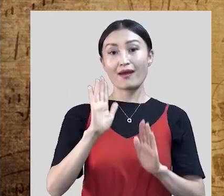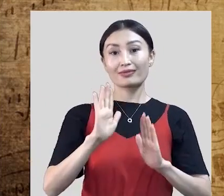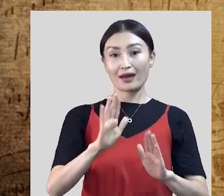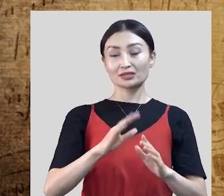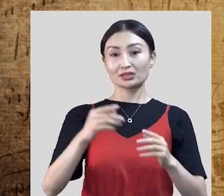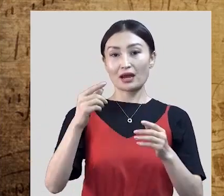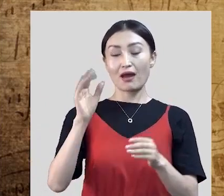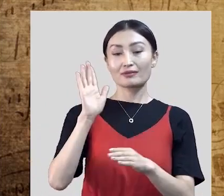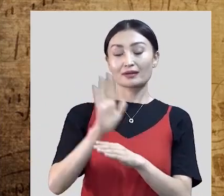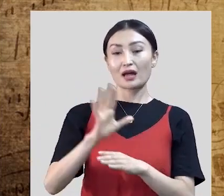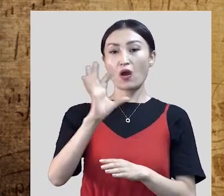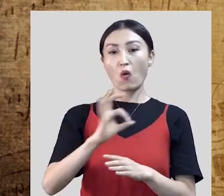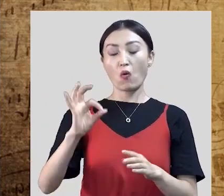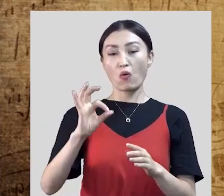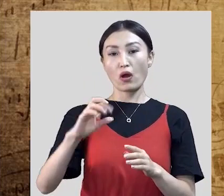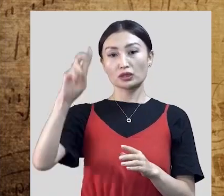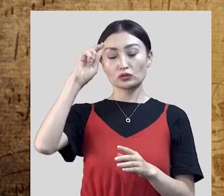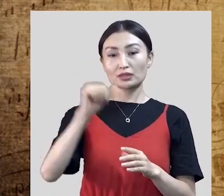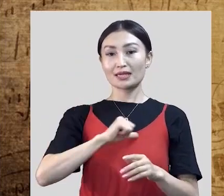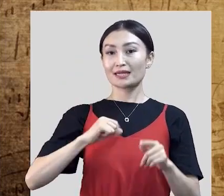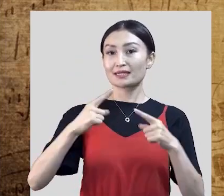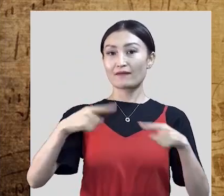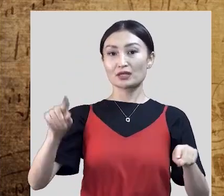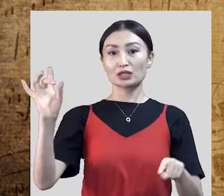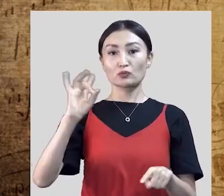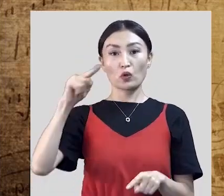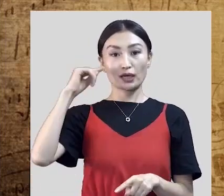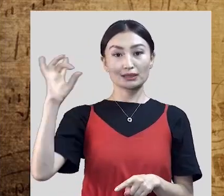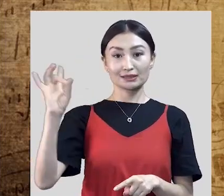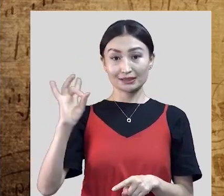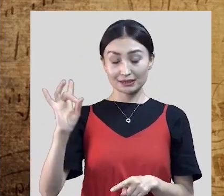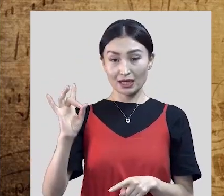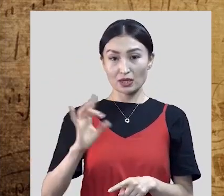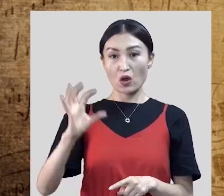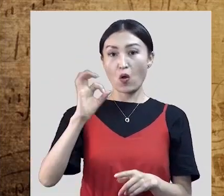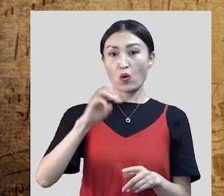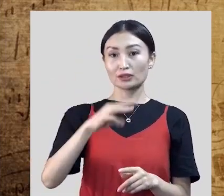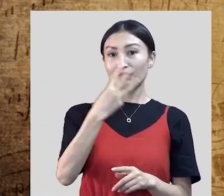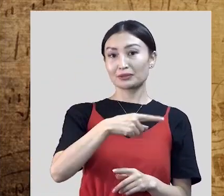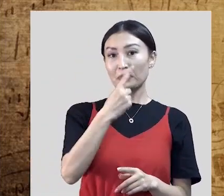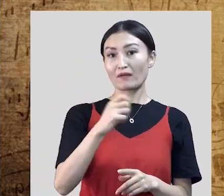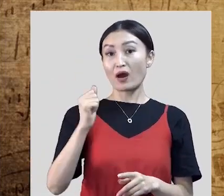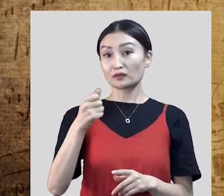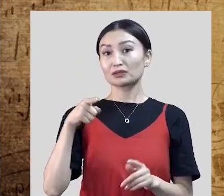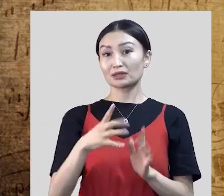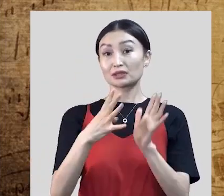также Декларацией о государственной независимости Республики Кыргызстан от 31